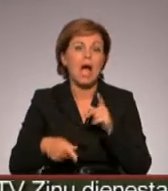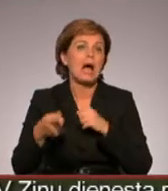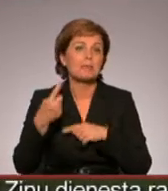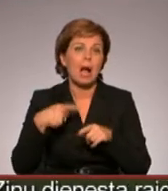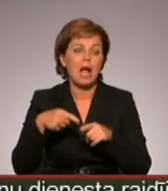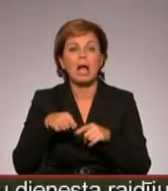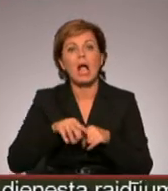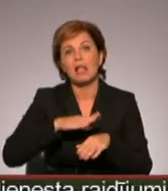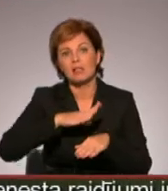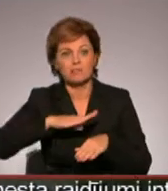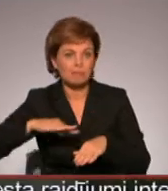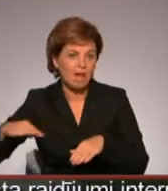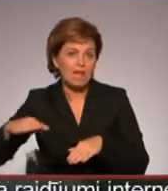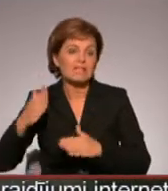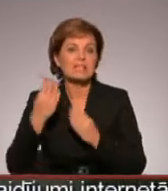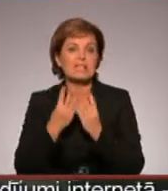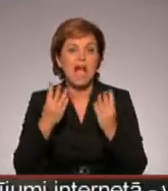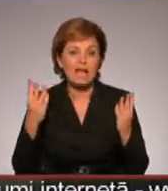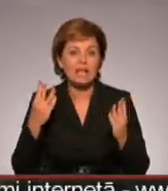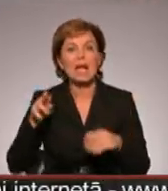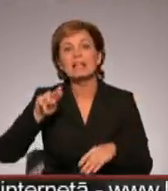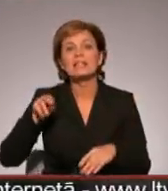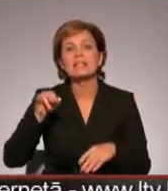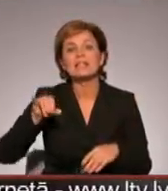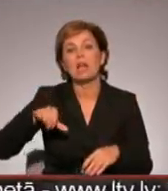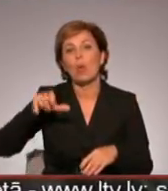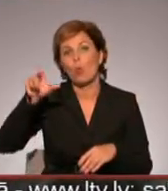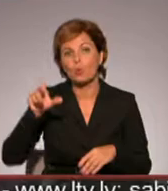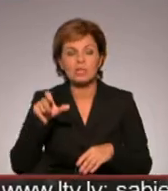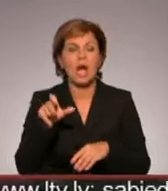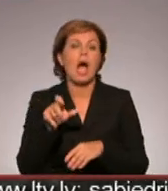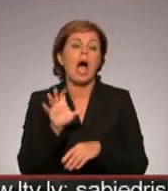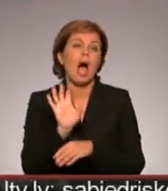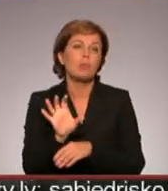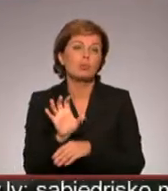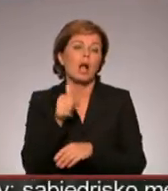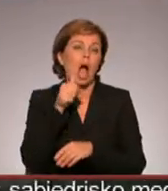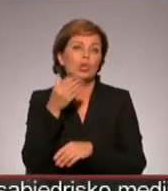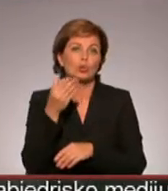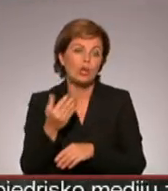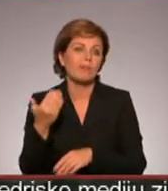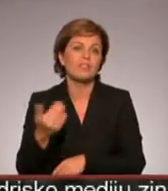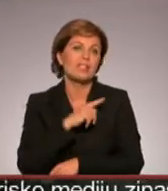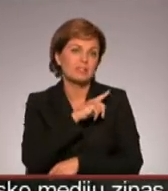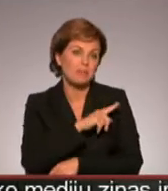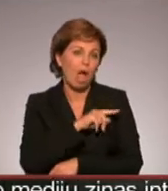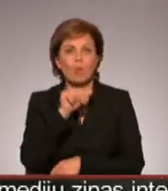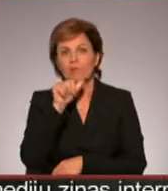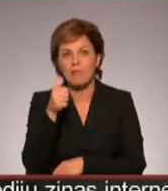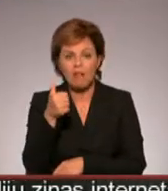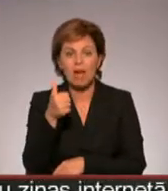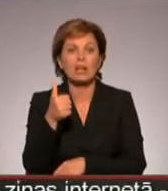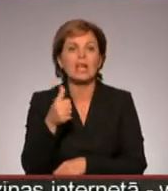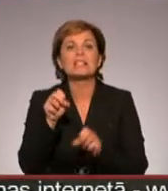sētā iebraukt pie skrundes pagasta iedzīvotājs dzintras kundzes aprūpētāji nāk katru dienu tomēr viņas spēkos nav izdarīt to ko var